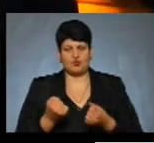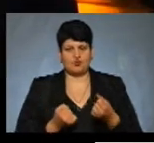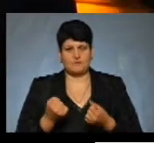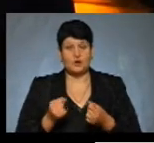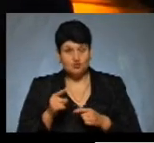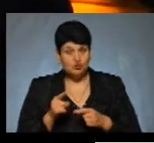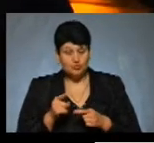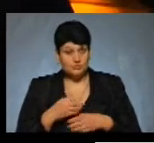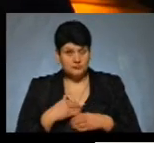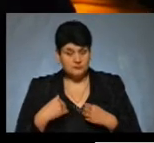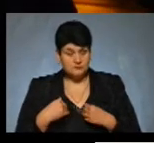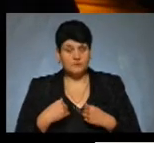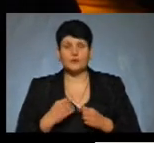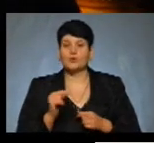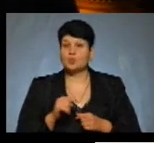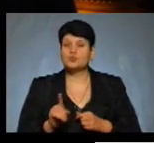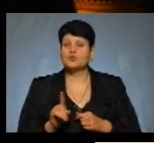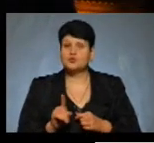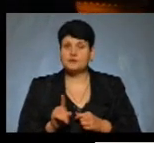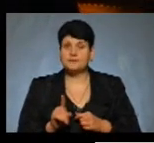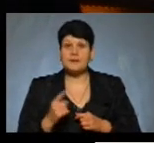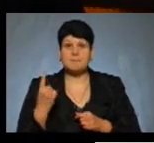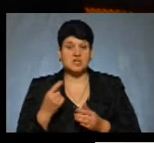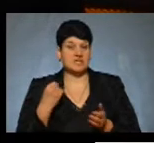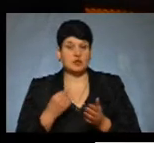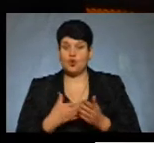Чому не розмитнюю? Тому що, по-перше, дорого.